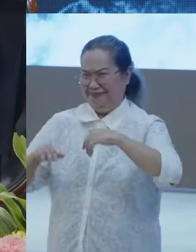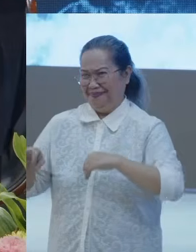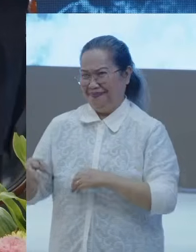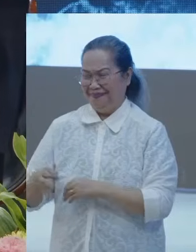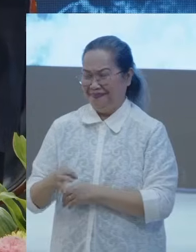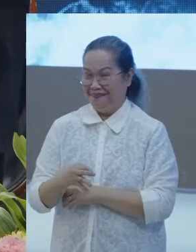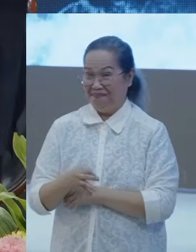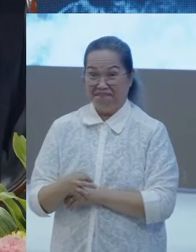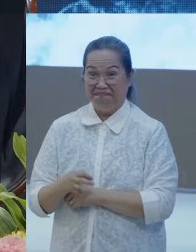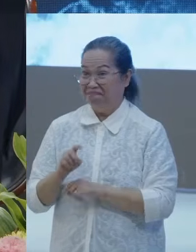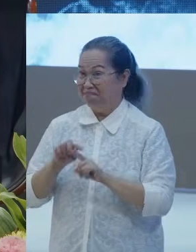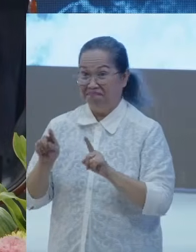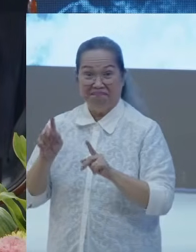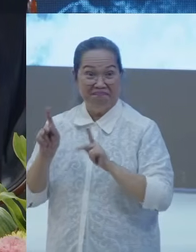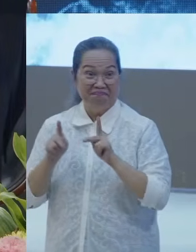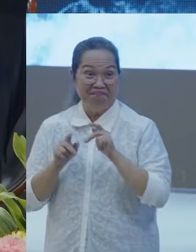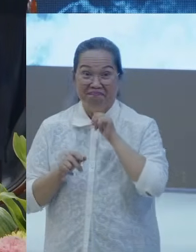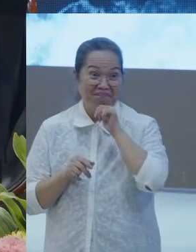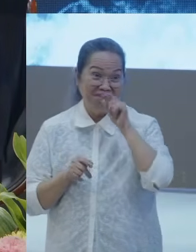Ngunit hindi naniwala sa kanila